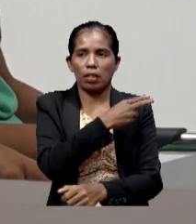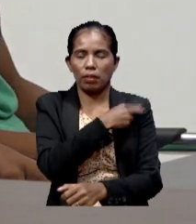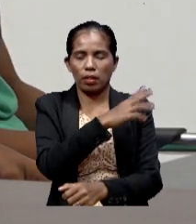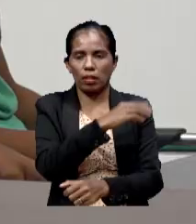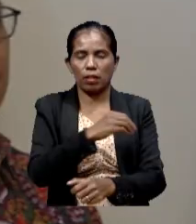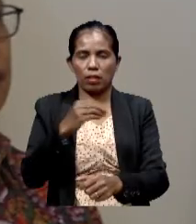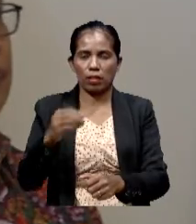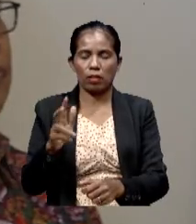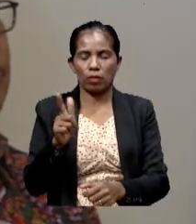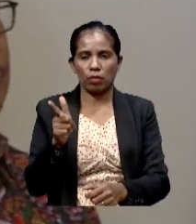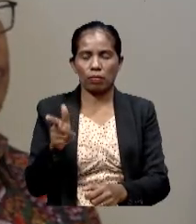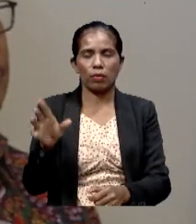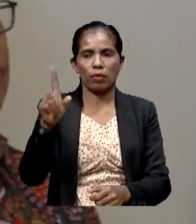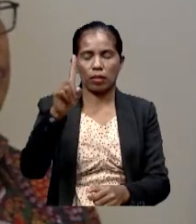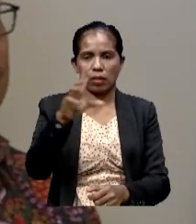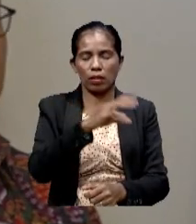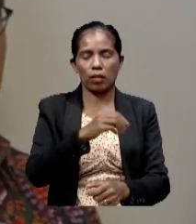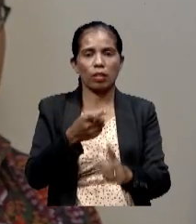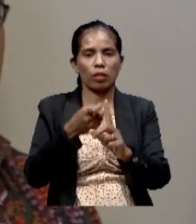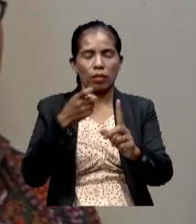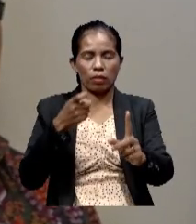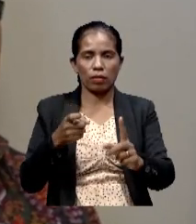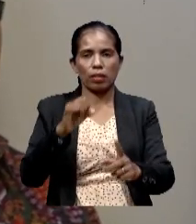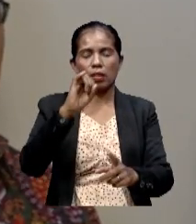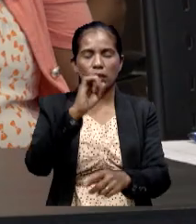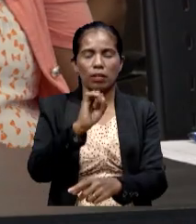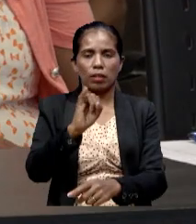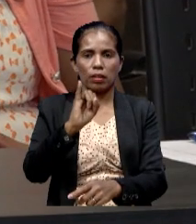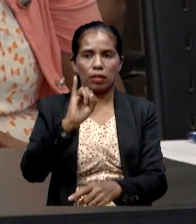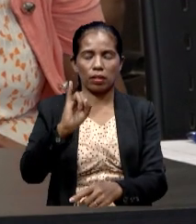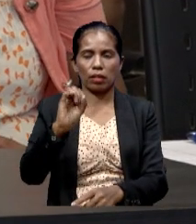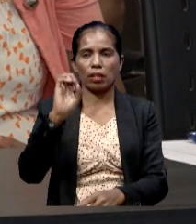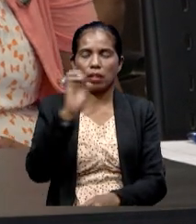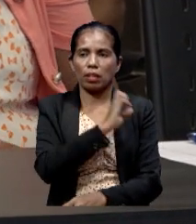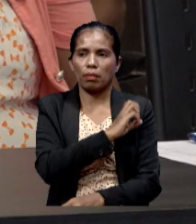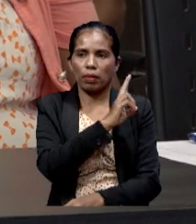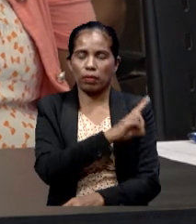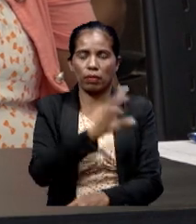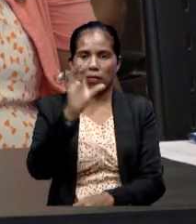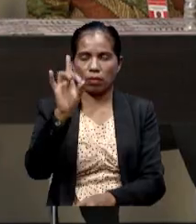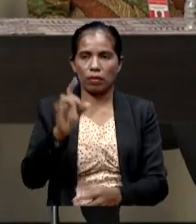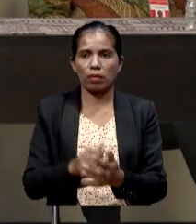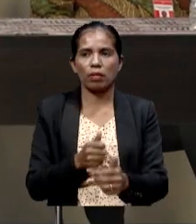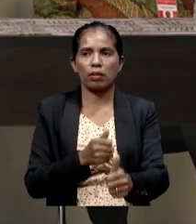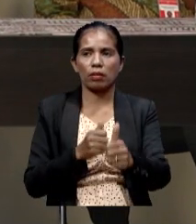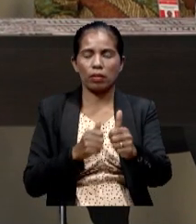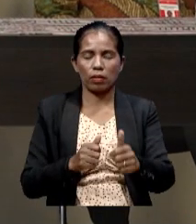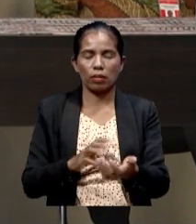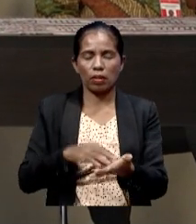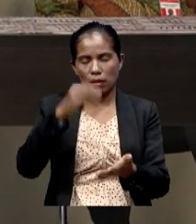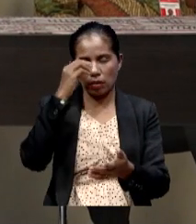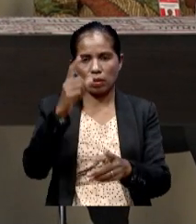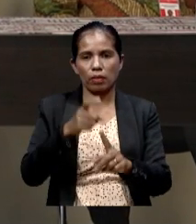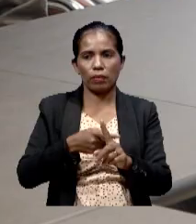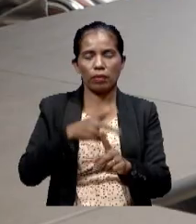Leste nai rua nulu resen ida nu husi East Timor Bank Union nai walu. Tuir orari kursu refere se halau